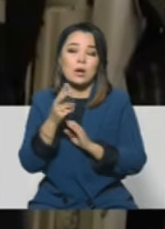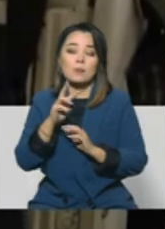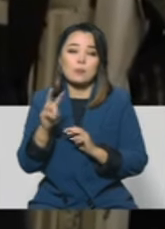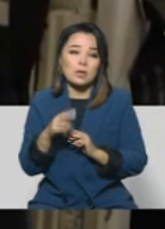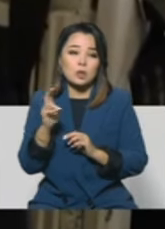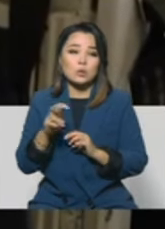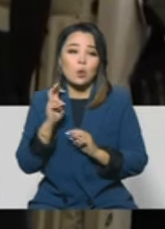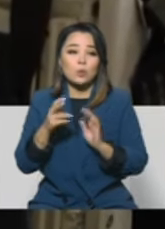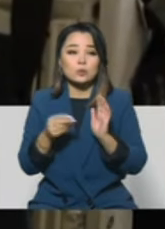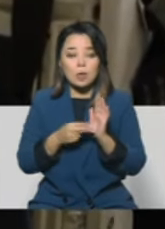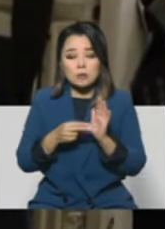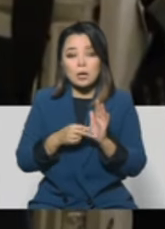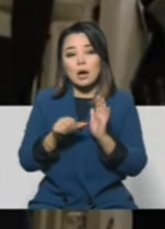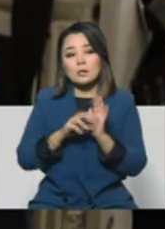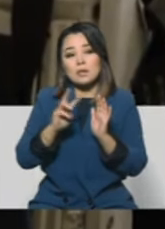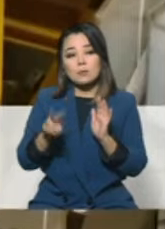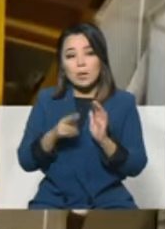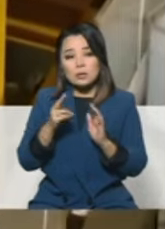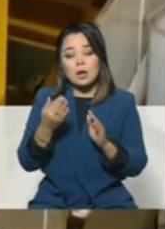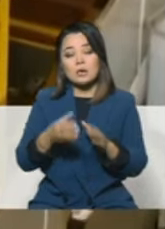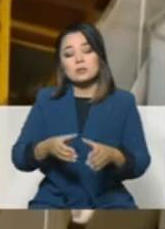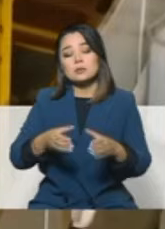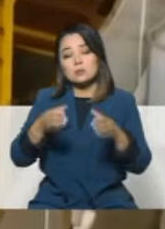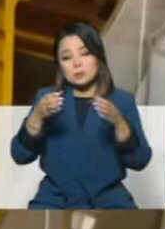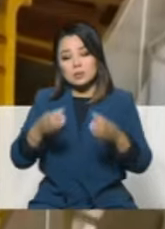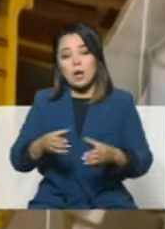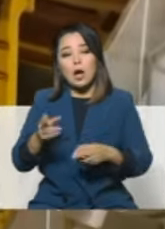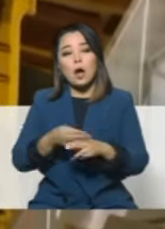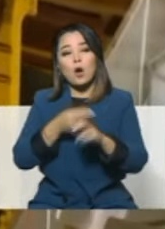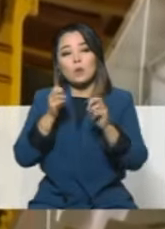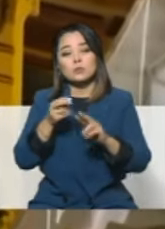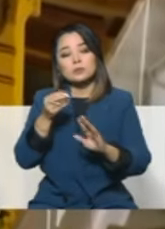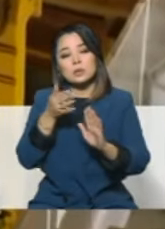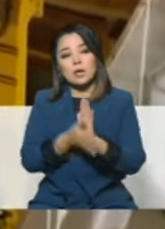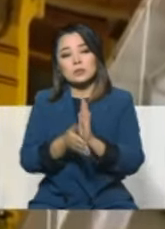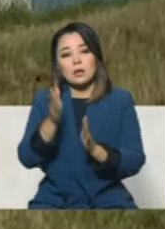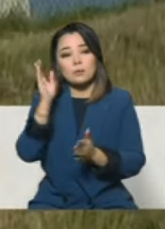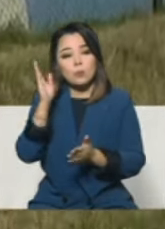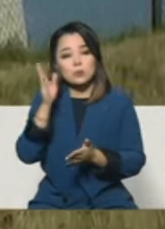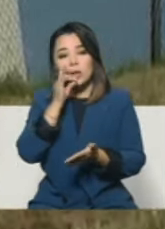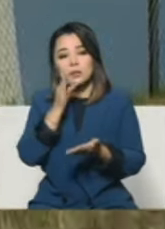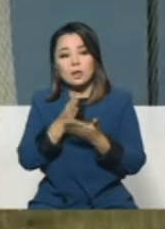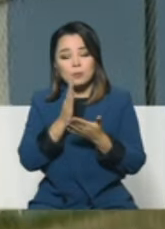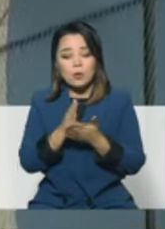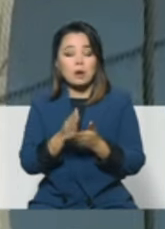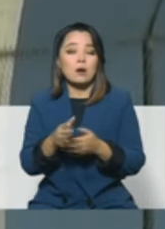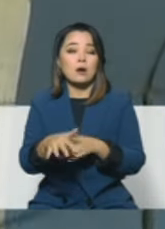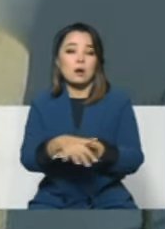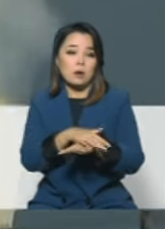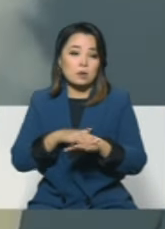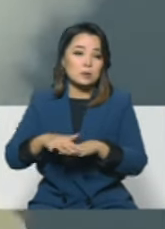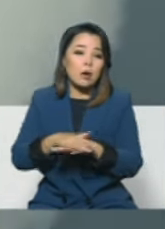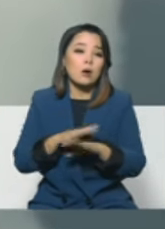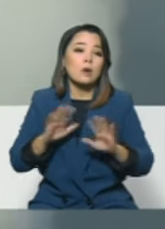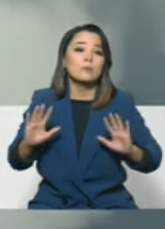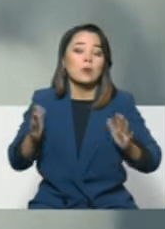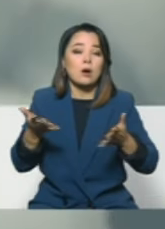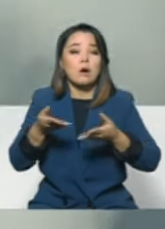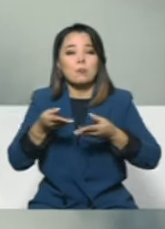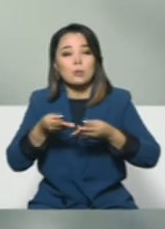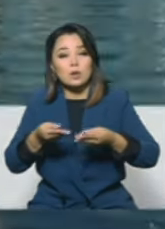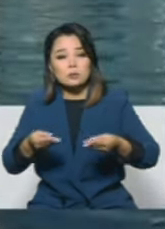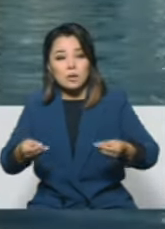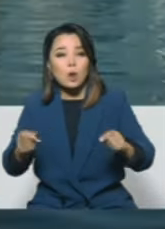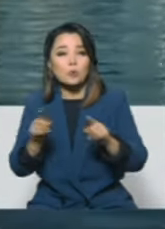долларға бағаланса, 6 миллиард нысанның қауіпсіздігіне жұмсалады. Активті аймақтың мәселен қандай да бір жағдай болып, балық келіп